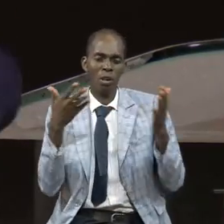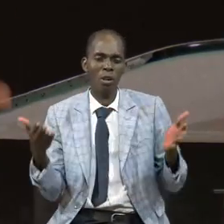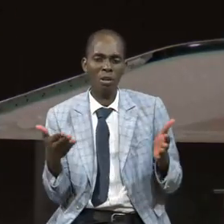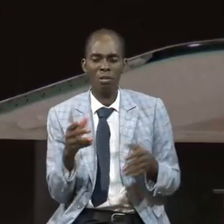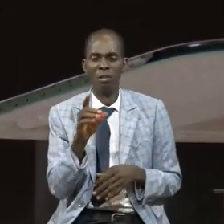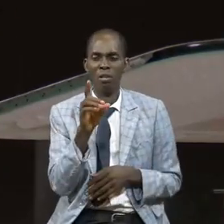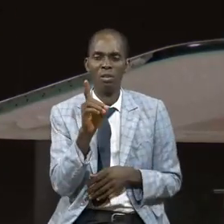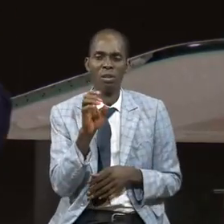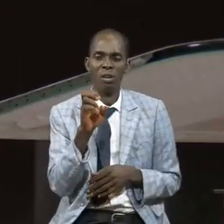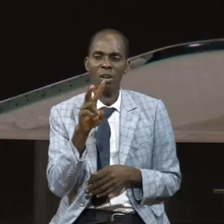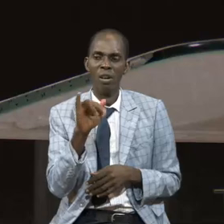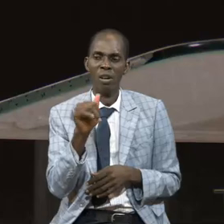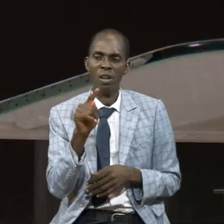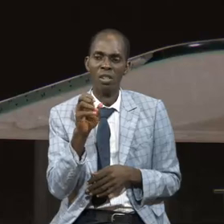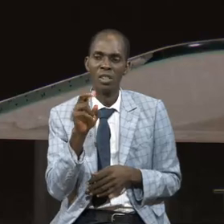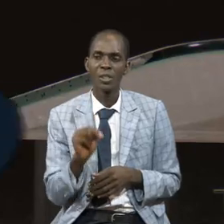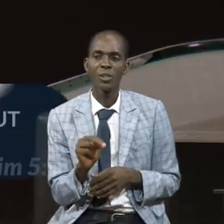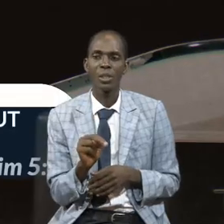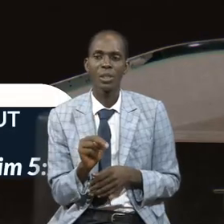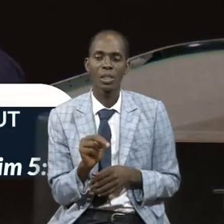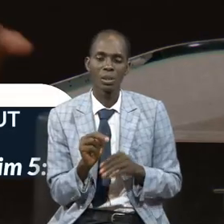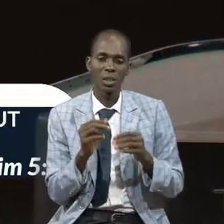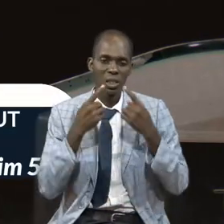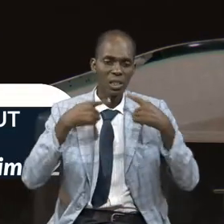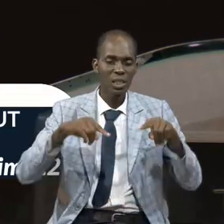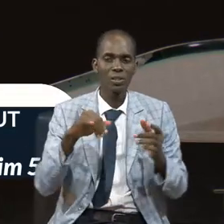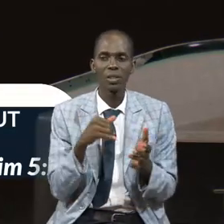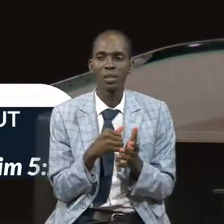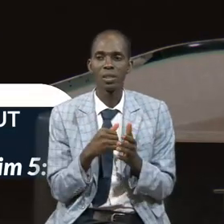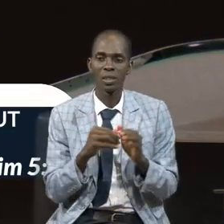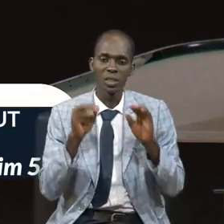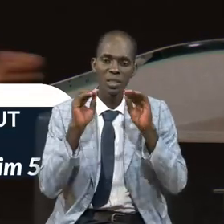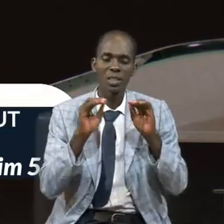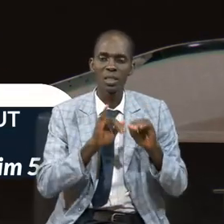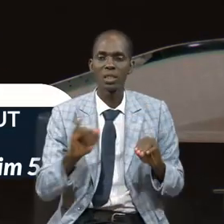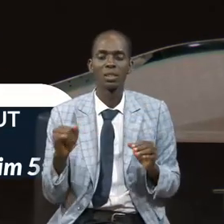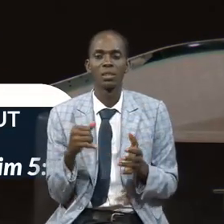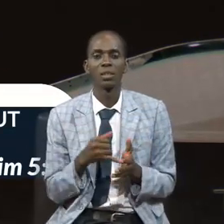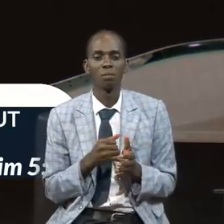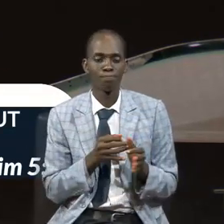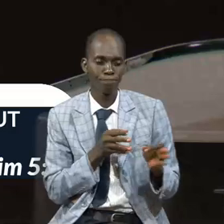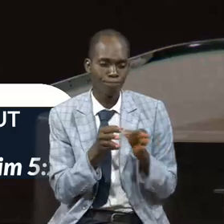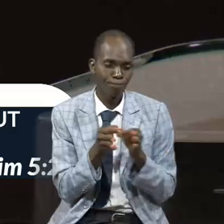la loi royale sans déviation. Proclamer, enseigner cela, expliquer cela.